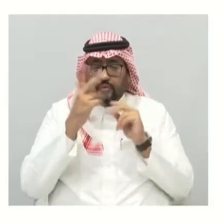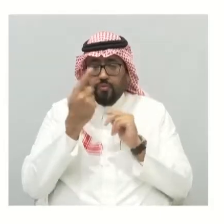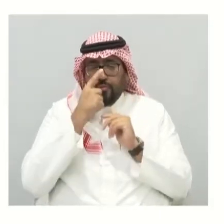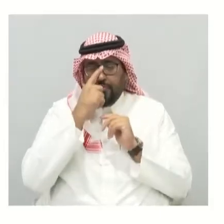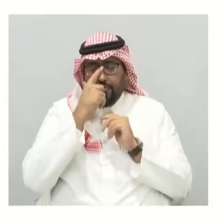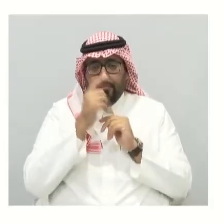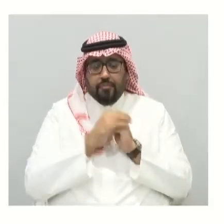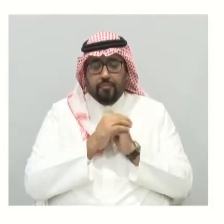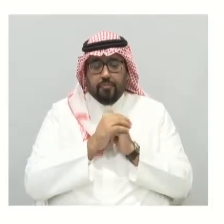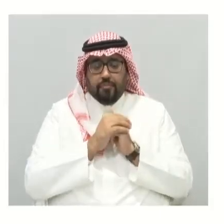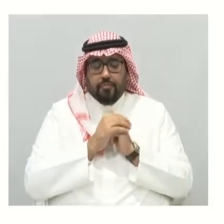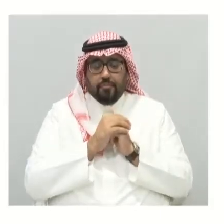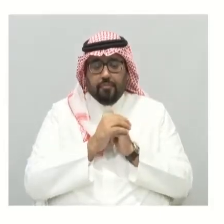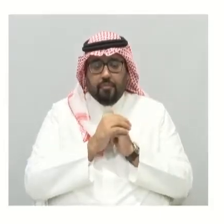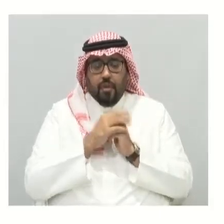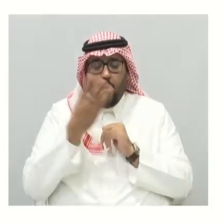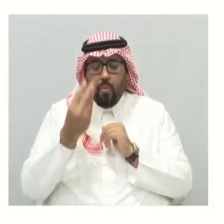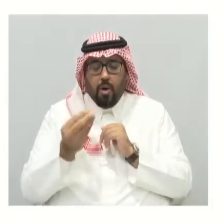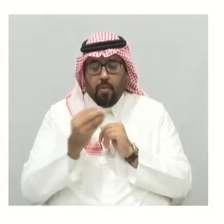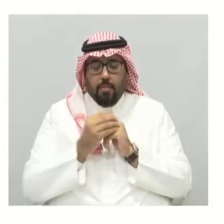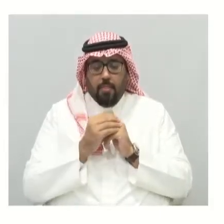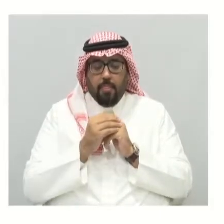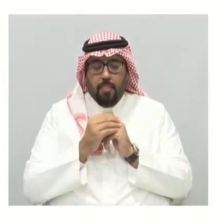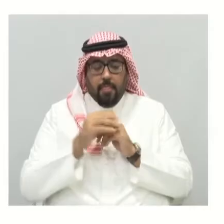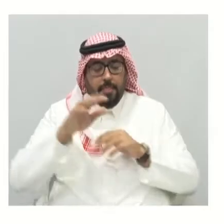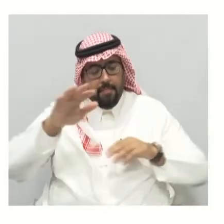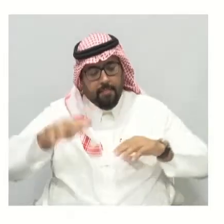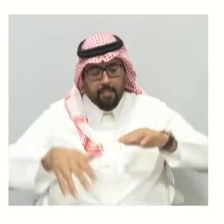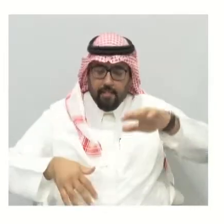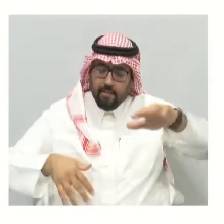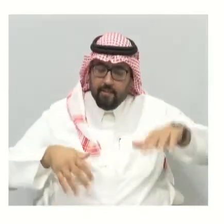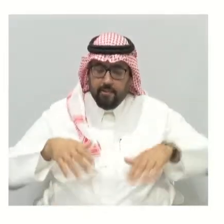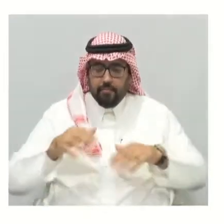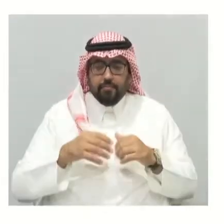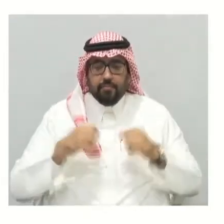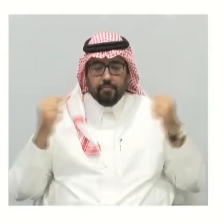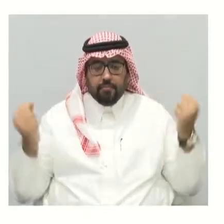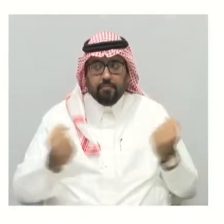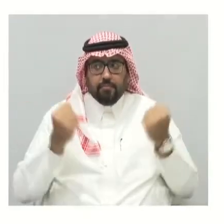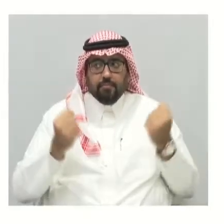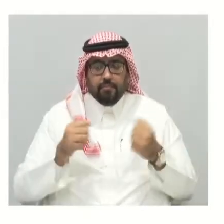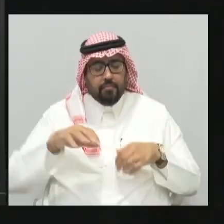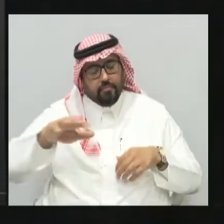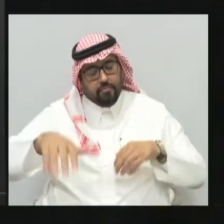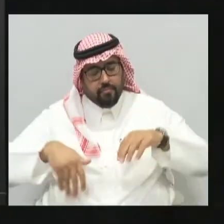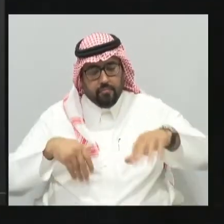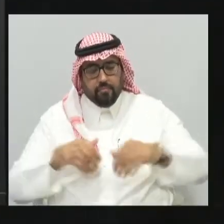احسنتم ولد يمارس رياضه السباحه